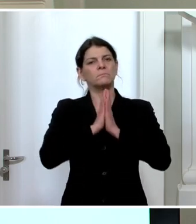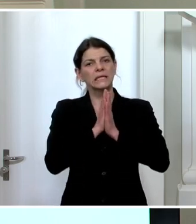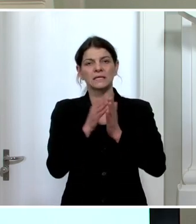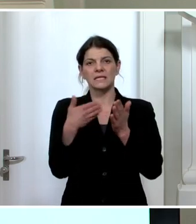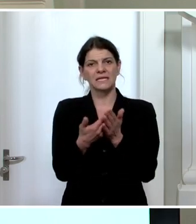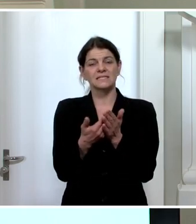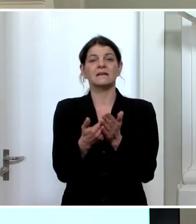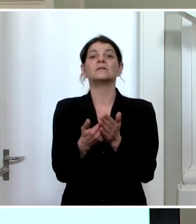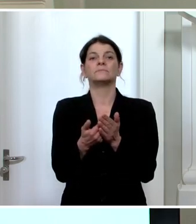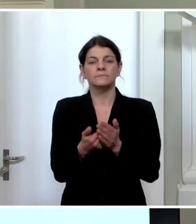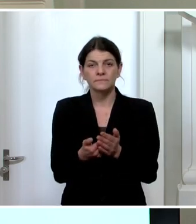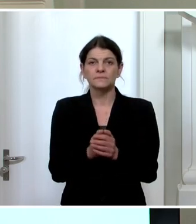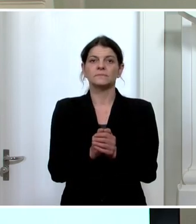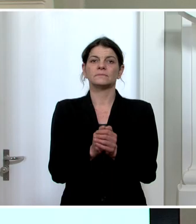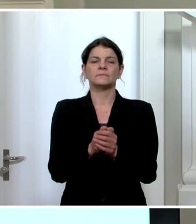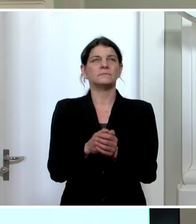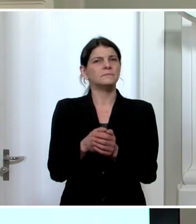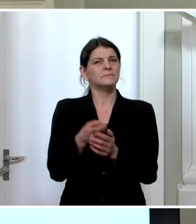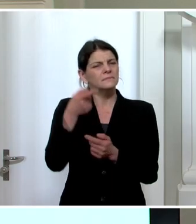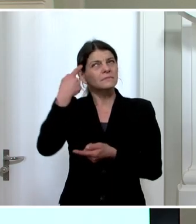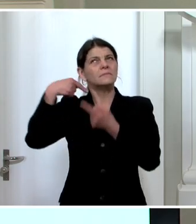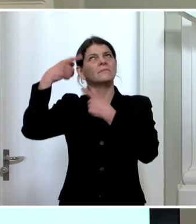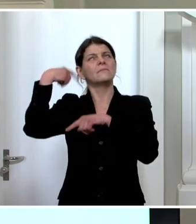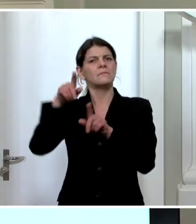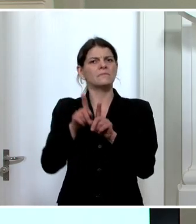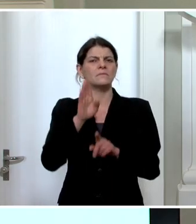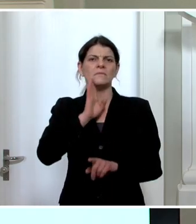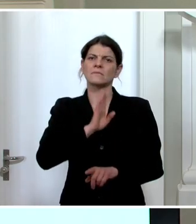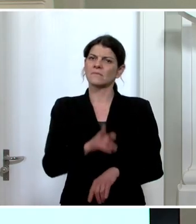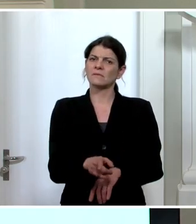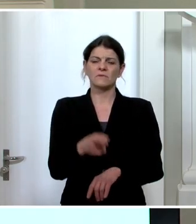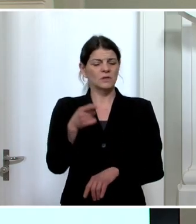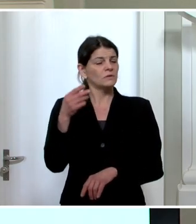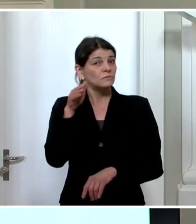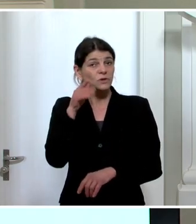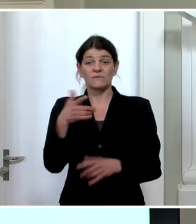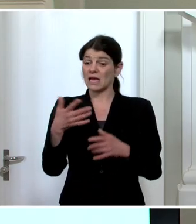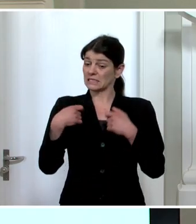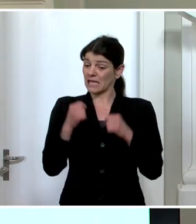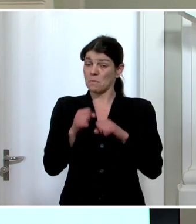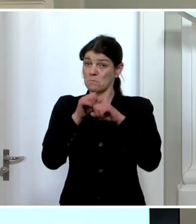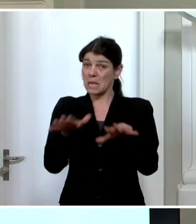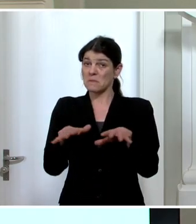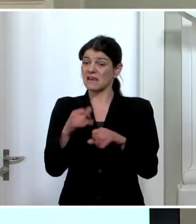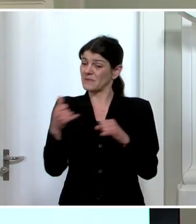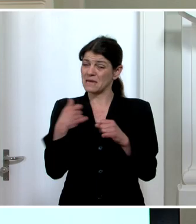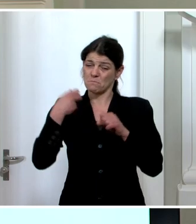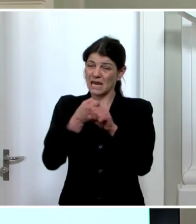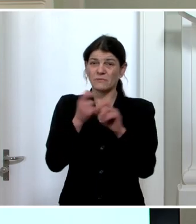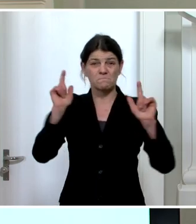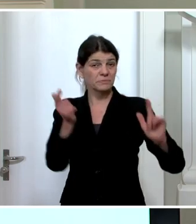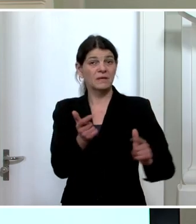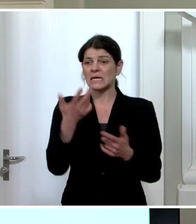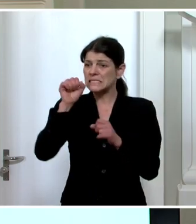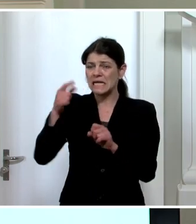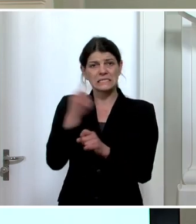deshalb abschließend, besinnen Sie sich auf all das, was Sie zur Bekämpfung dieser Pandemie beitragen können.